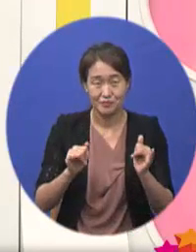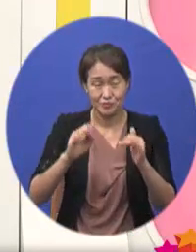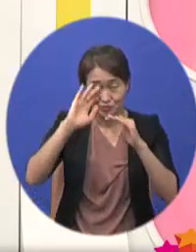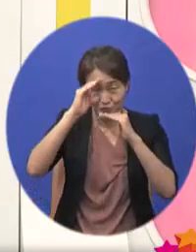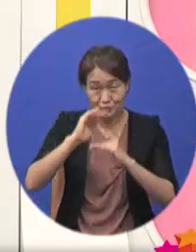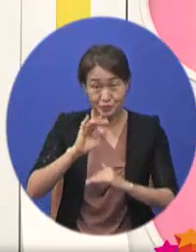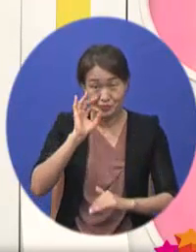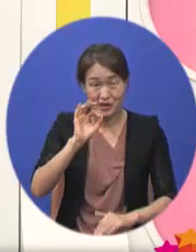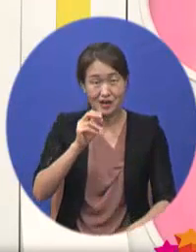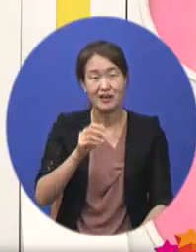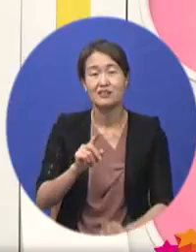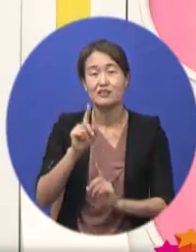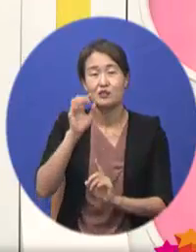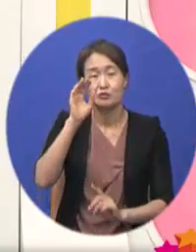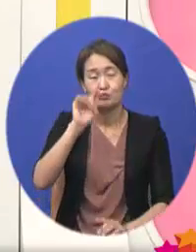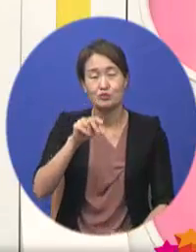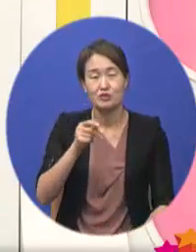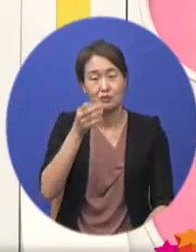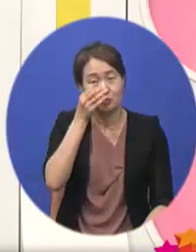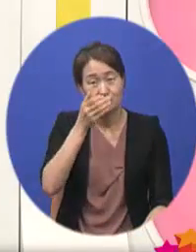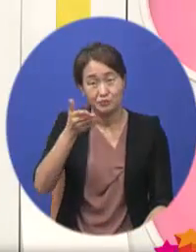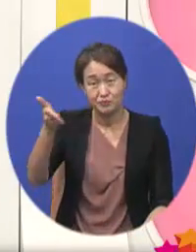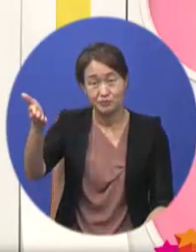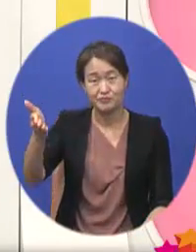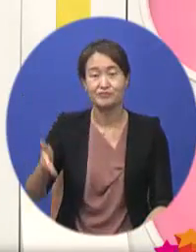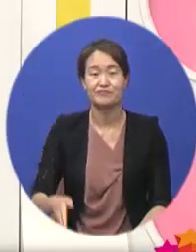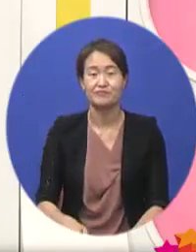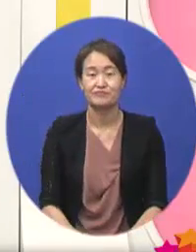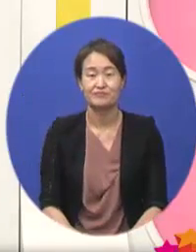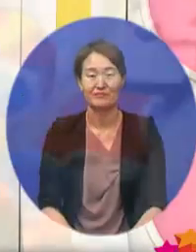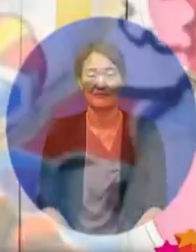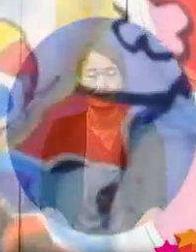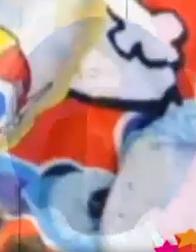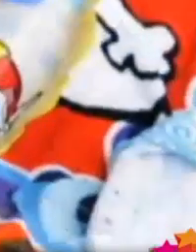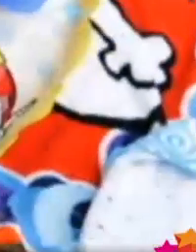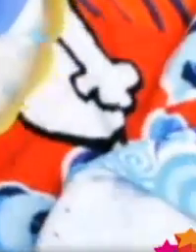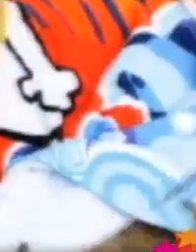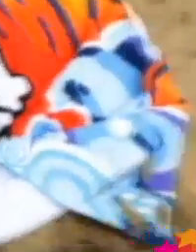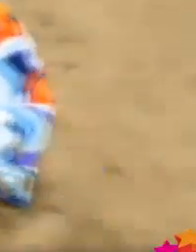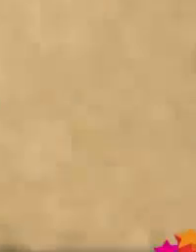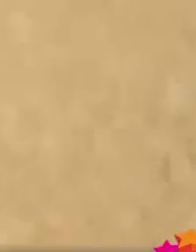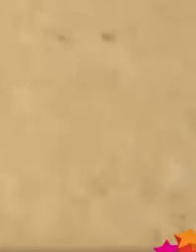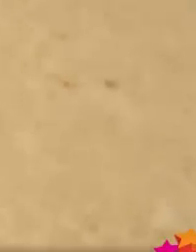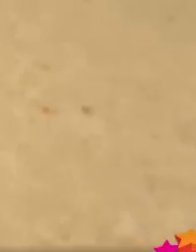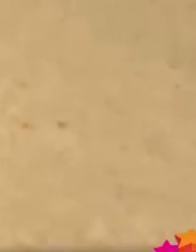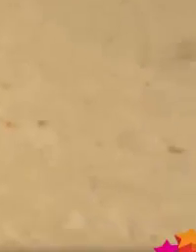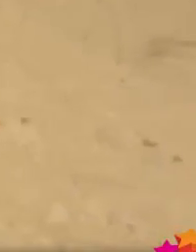보고 오도록 하겠습니다. 이부영이 부릅니다. 왕년회 뮤직 스타트!